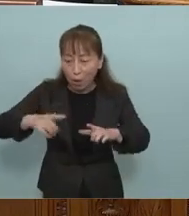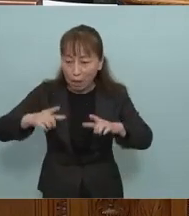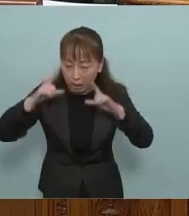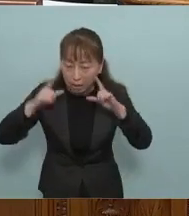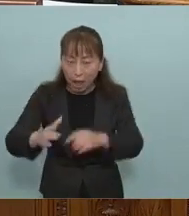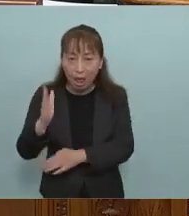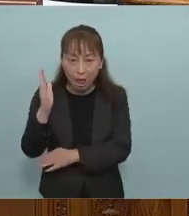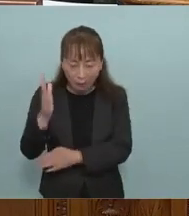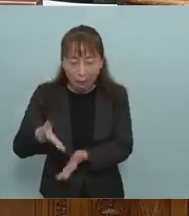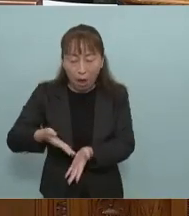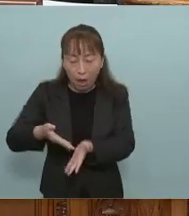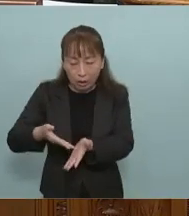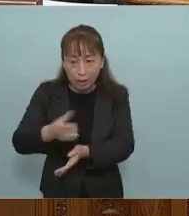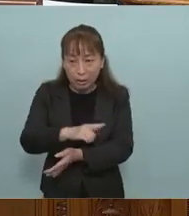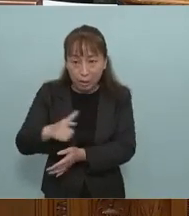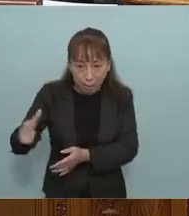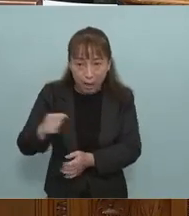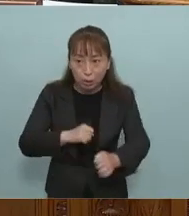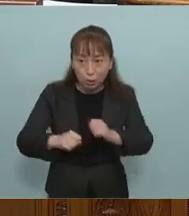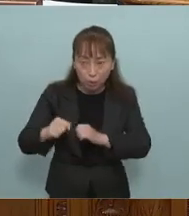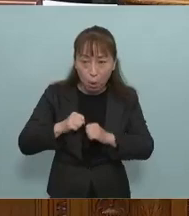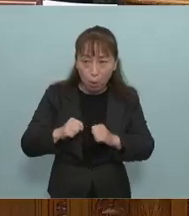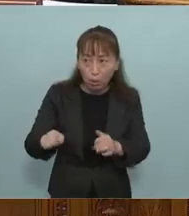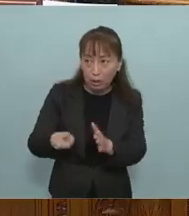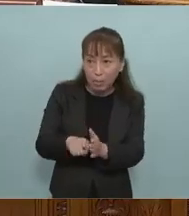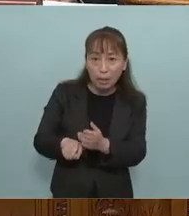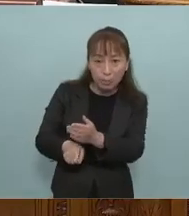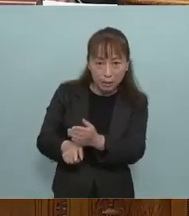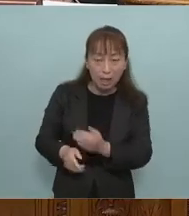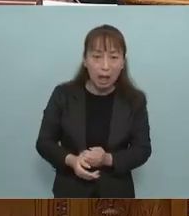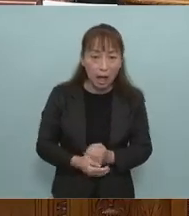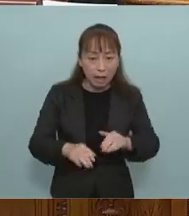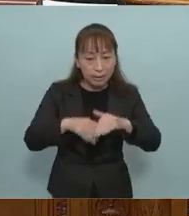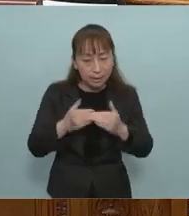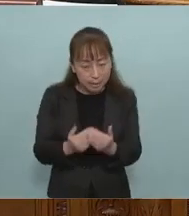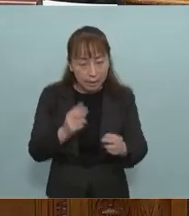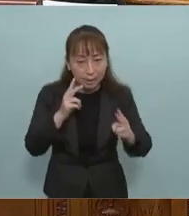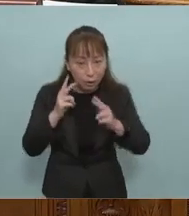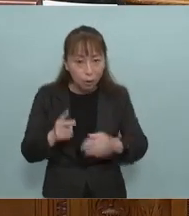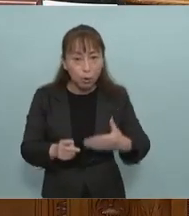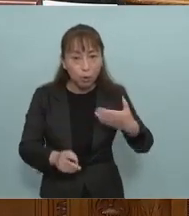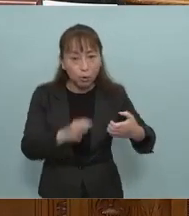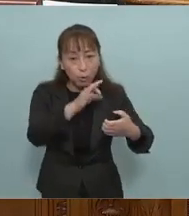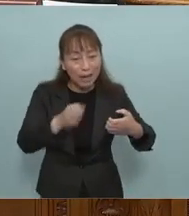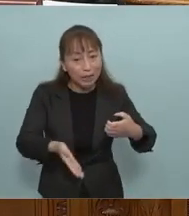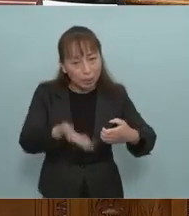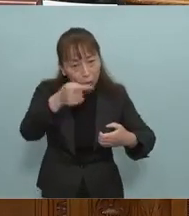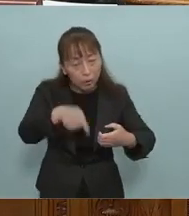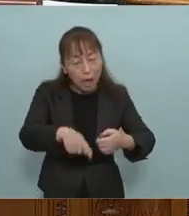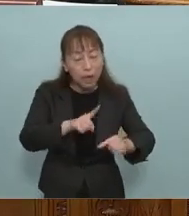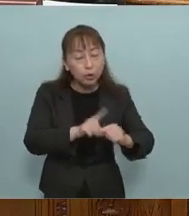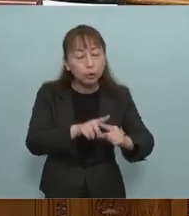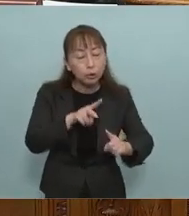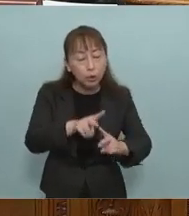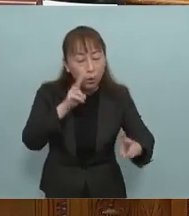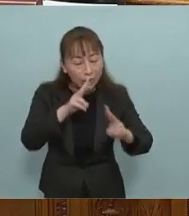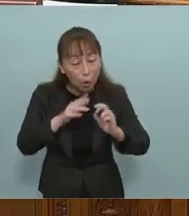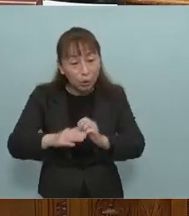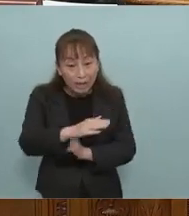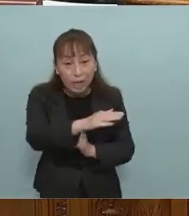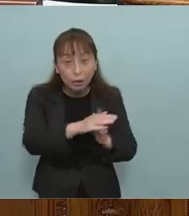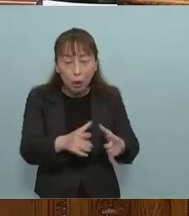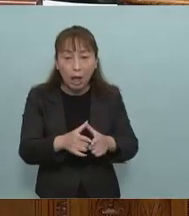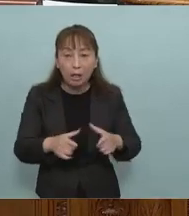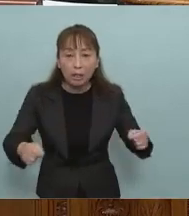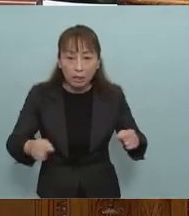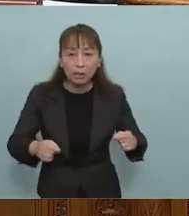まざまな取り組みを展開されました。全企業の9割以上を占める中小企業の成長こそ、日本